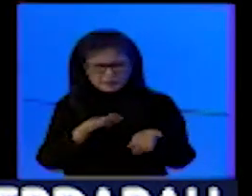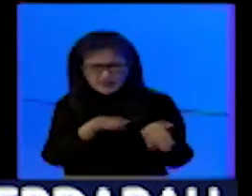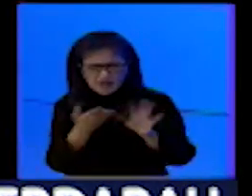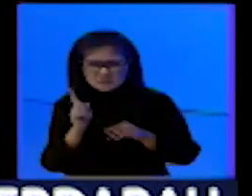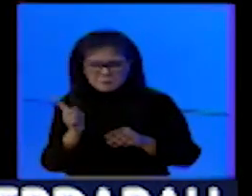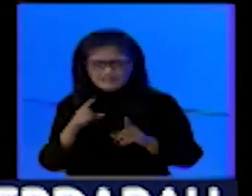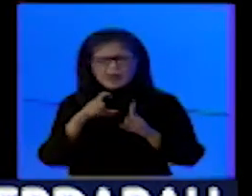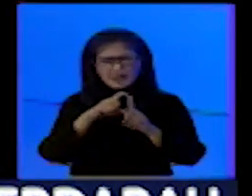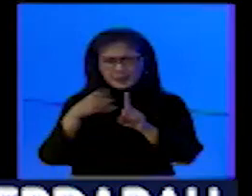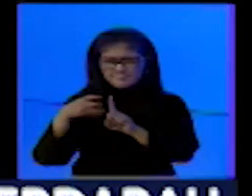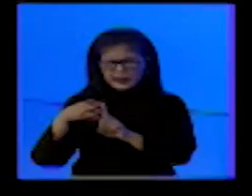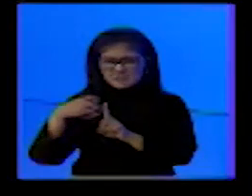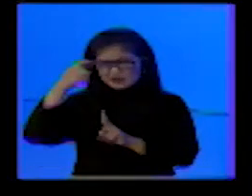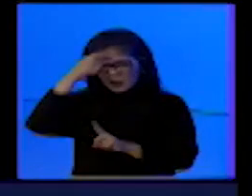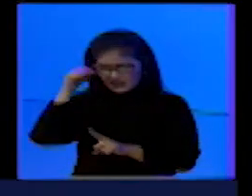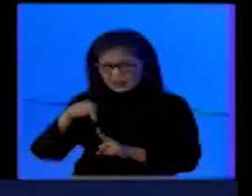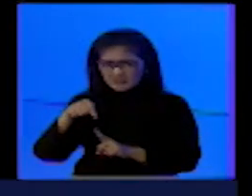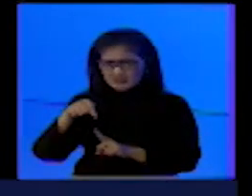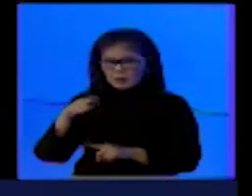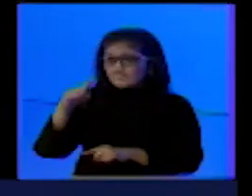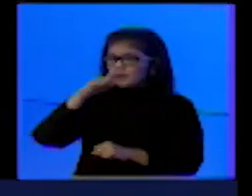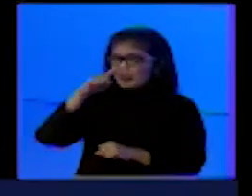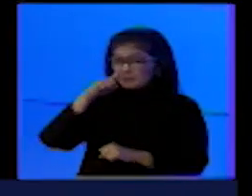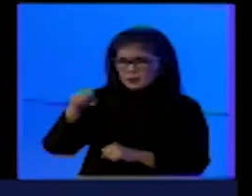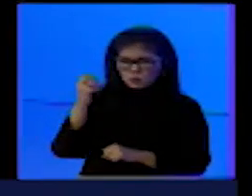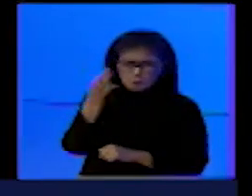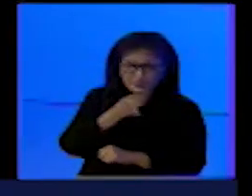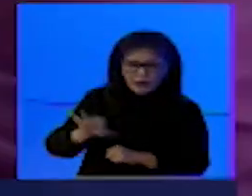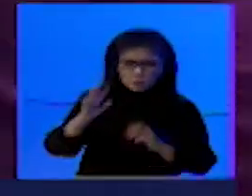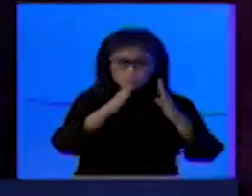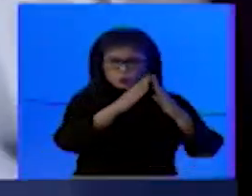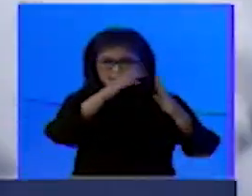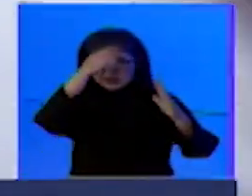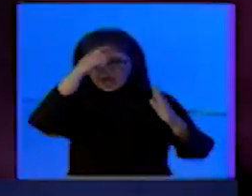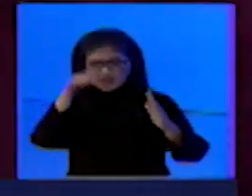Bapak itu masuk tadi malam ke rumah sakit karena demam berdarah.